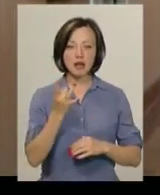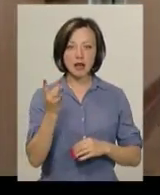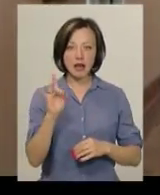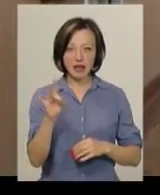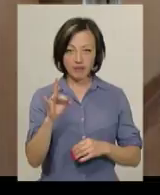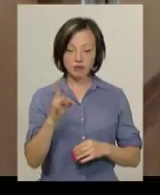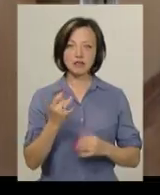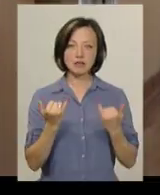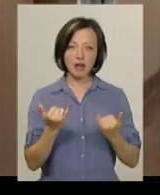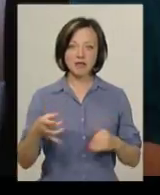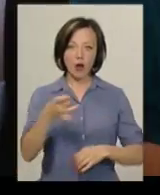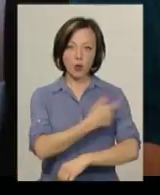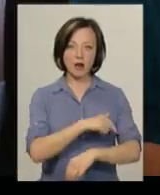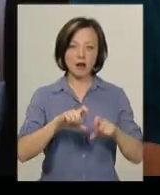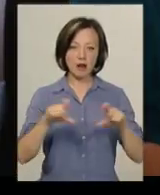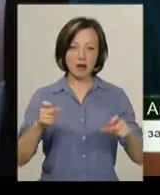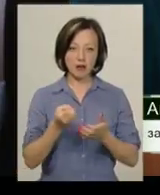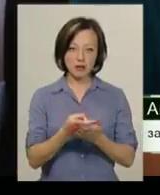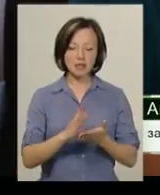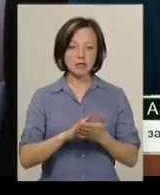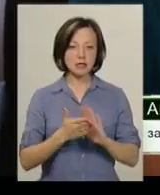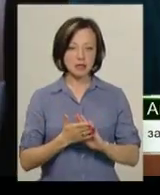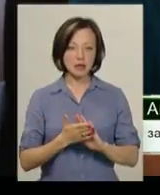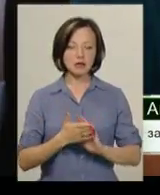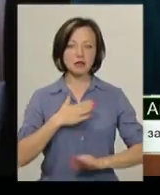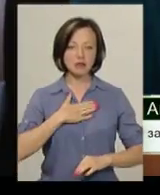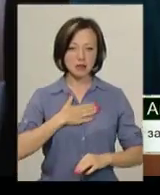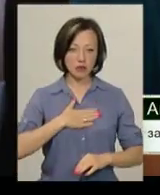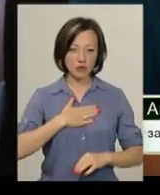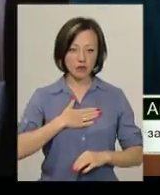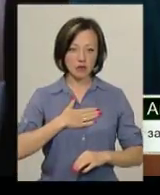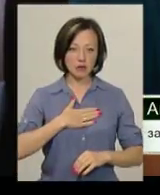Шепетівській центральній райлікарні. Стан його задовільний.